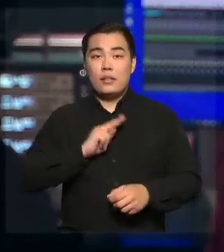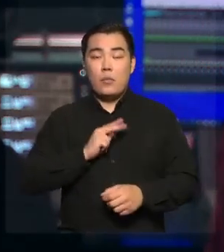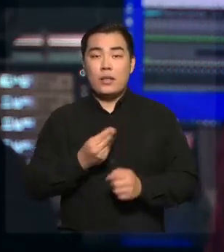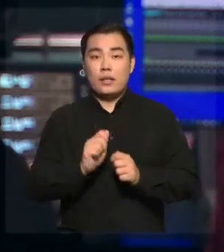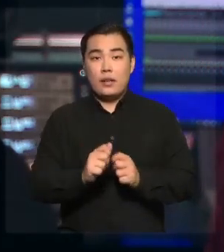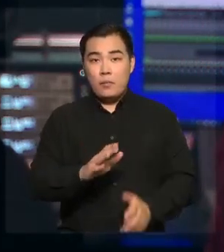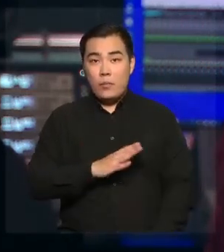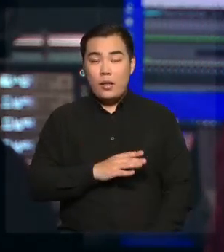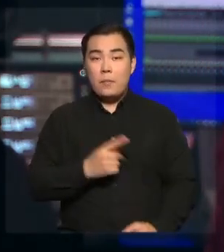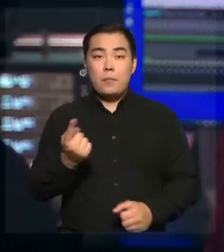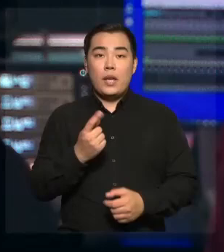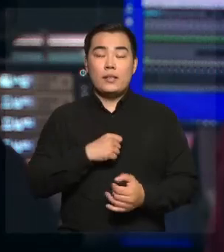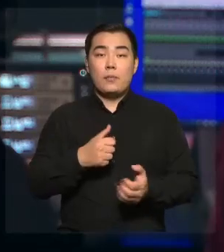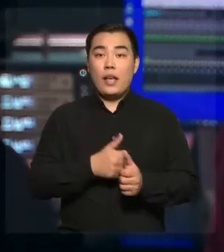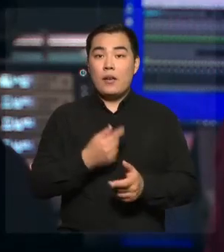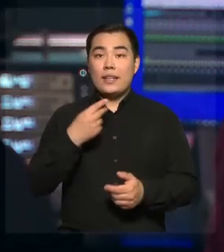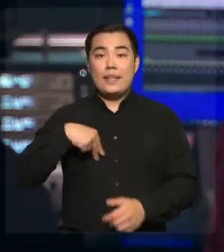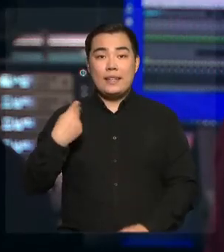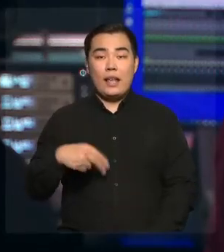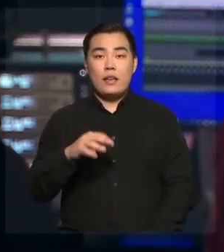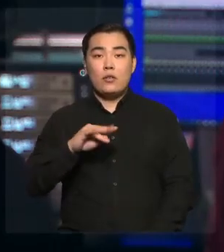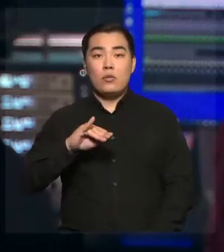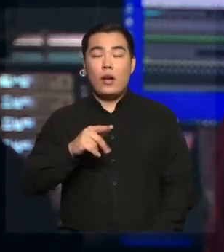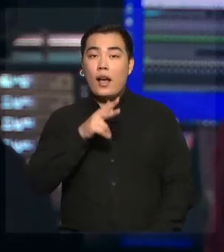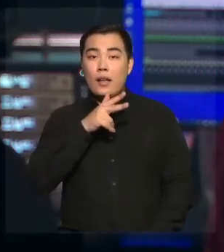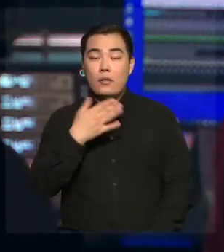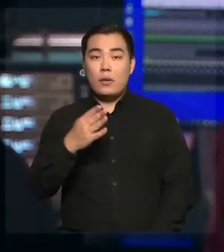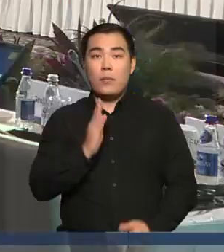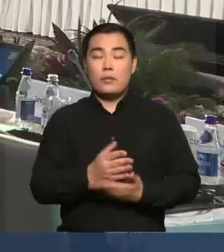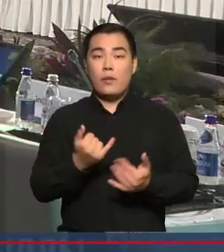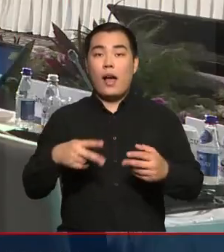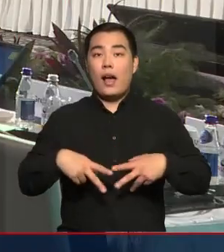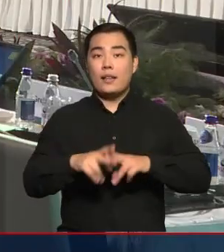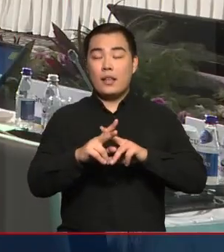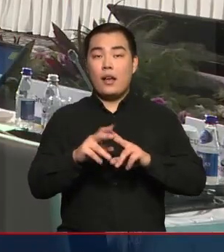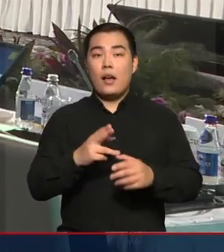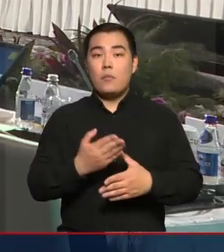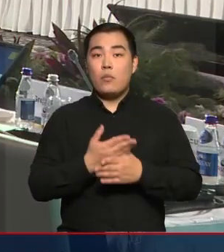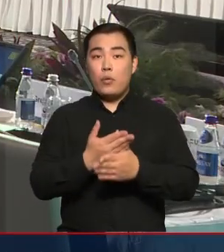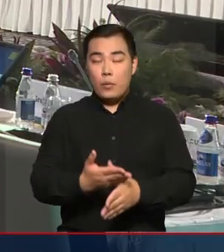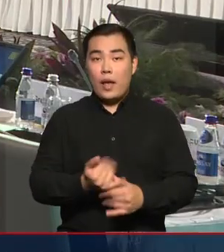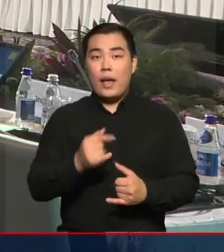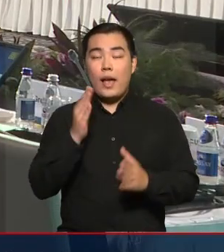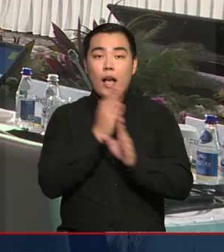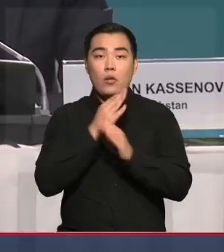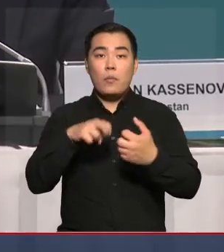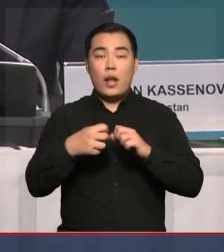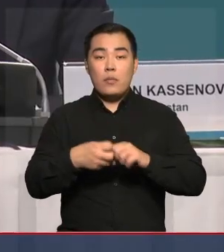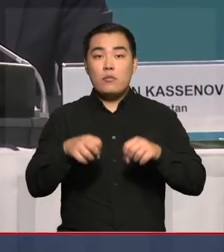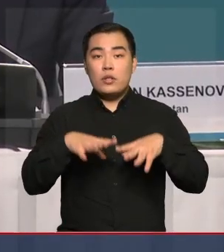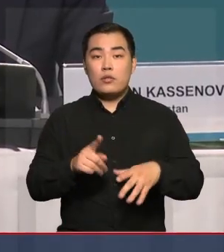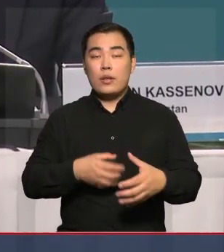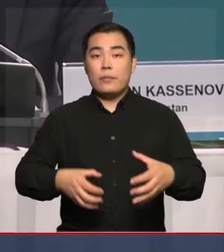ақша. Алғашқы демеушілері Қытай мен Оңтүстік Корея. Бүгін Астанада донорлық қор құрылып, экологиялық проблемалар